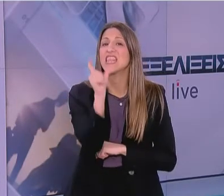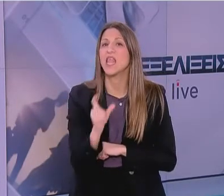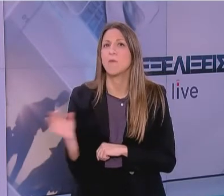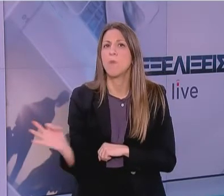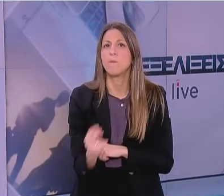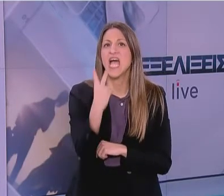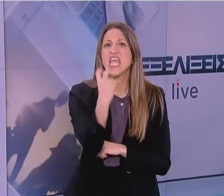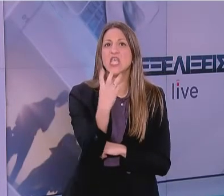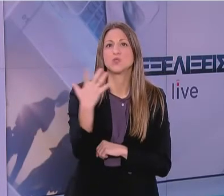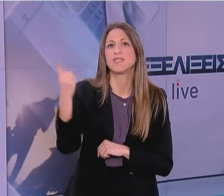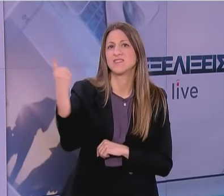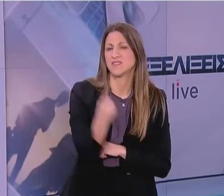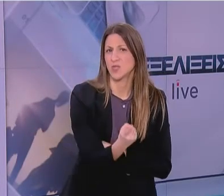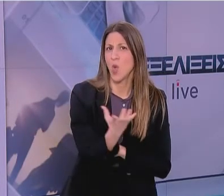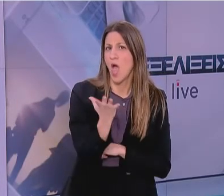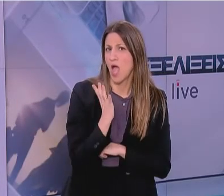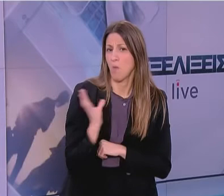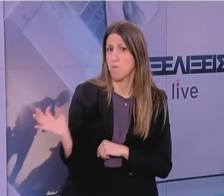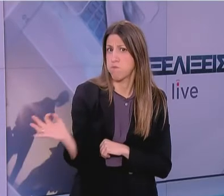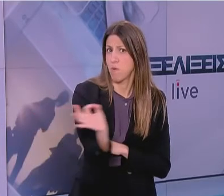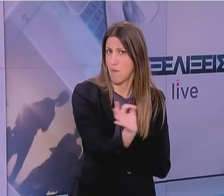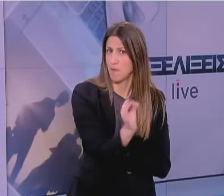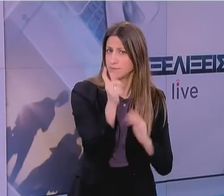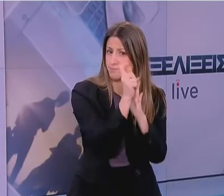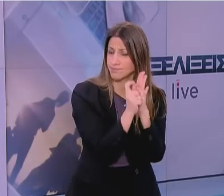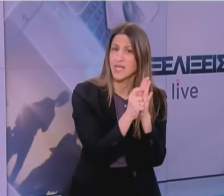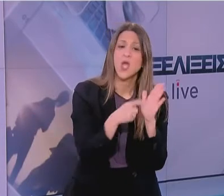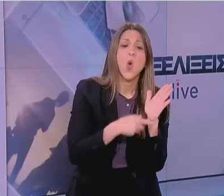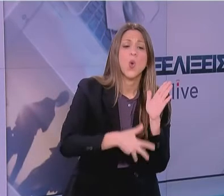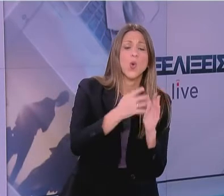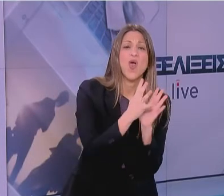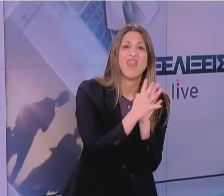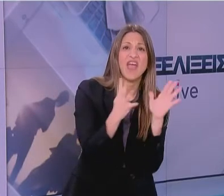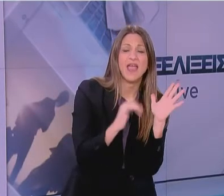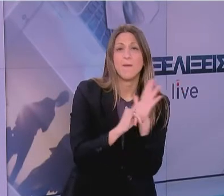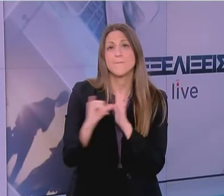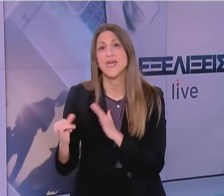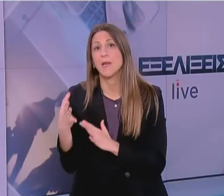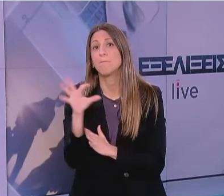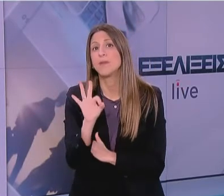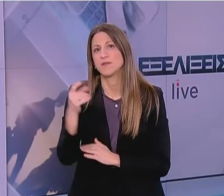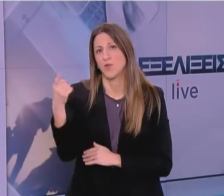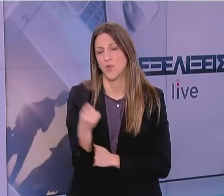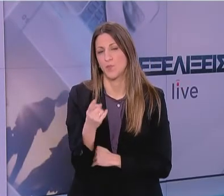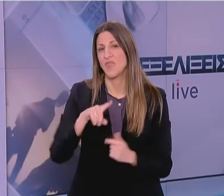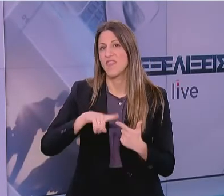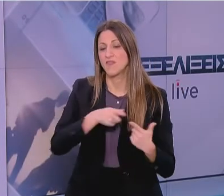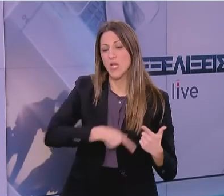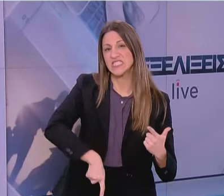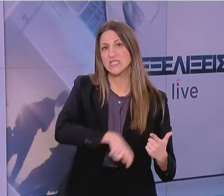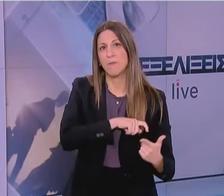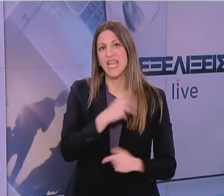καταγράφει 25% των επιβεβαιωμένων κρουσμάτων μεταξύ ατόμων ηλικίας από 19 έως 50 ετών. Στην Ισπανία,